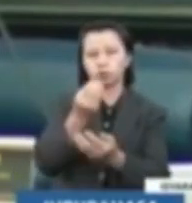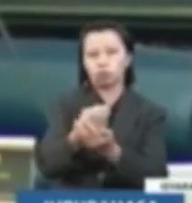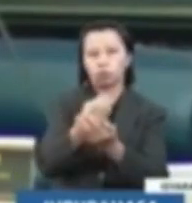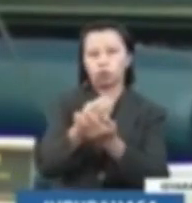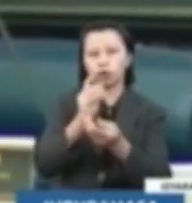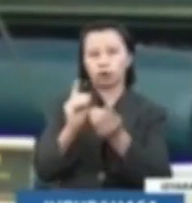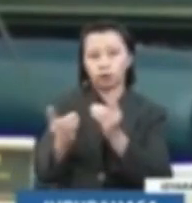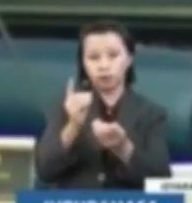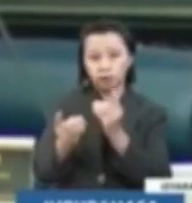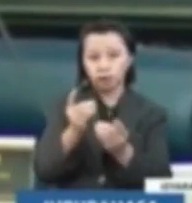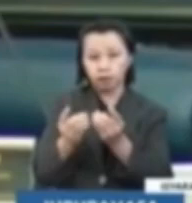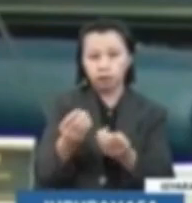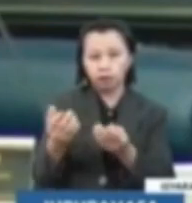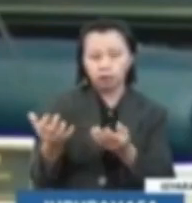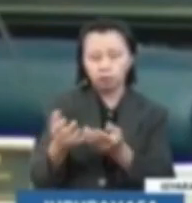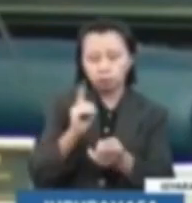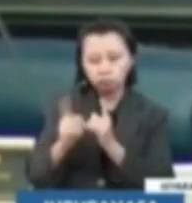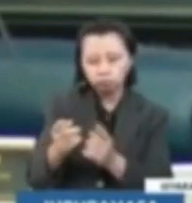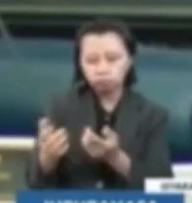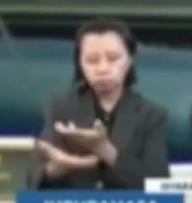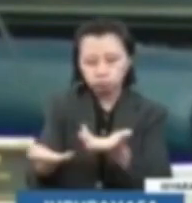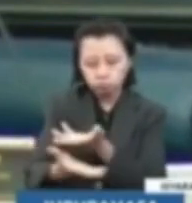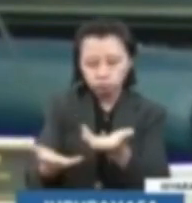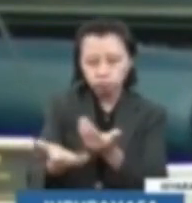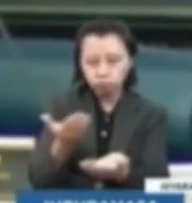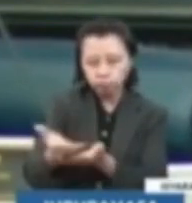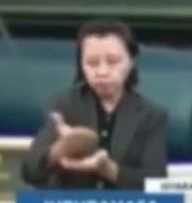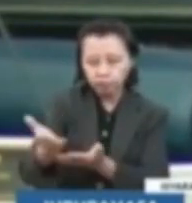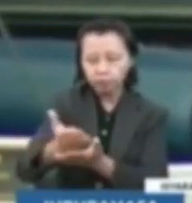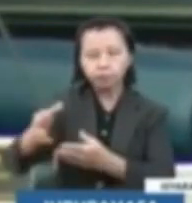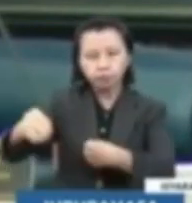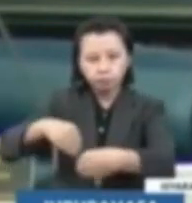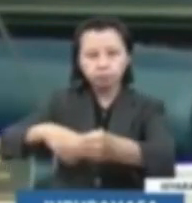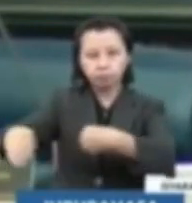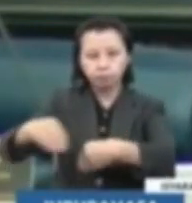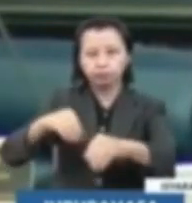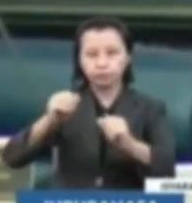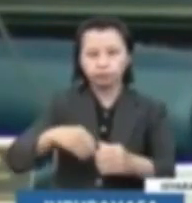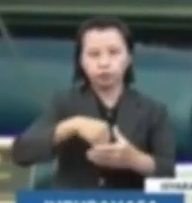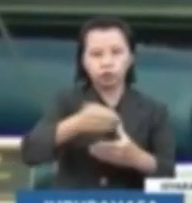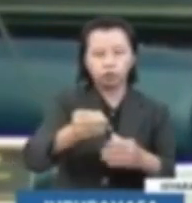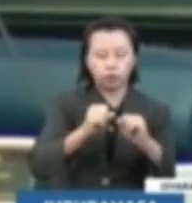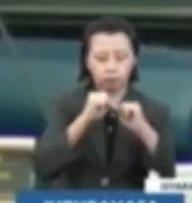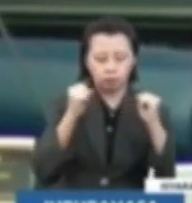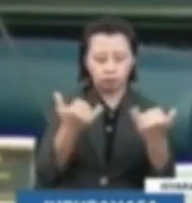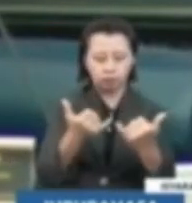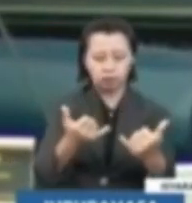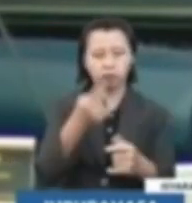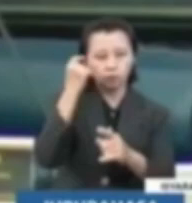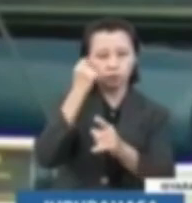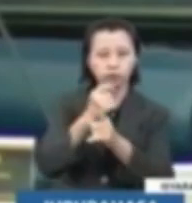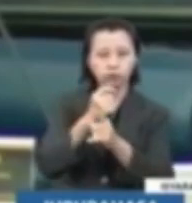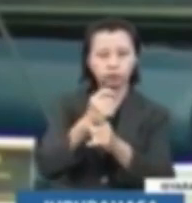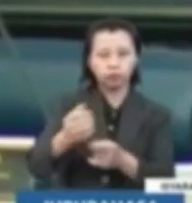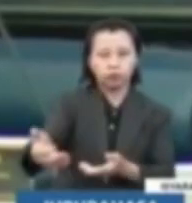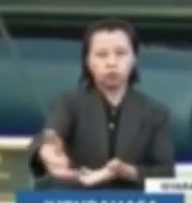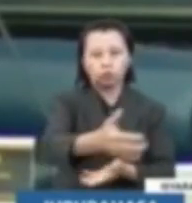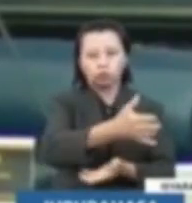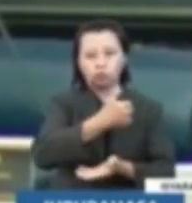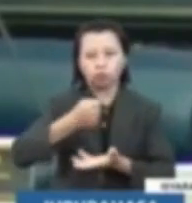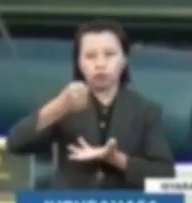wang kripto dalam urus niaga harian, aset digital dapat dikeluarkan oleh syarikat untuk tujuan pengumpulan